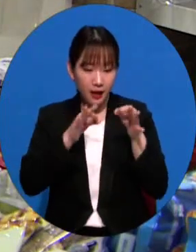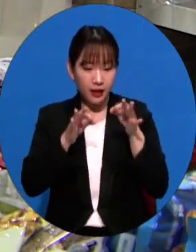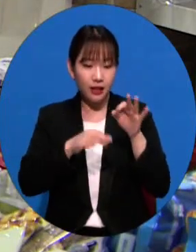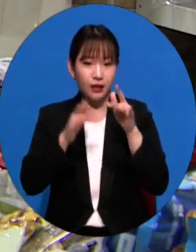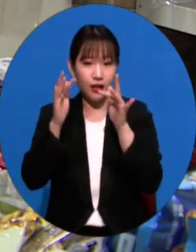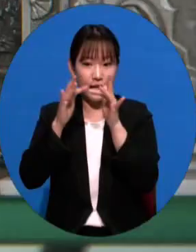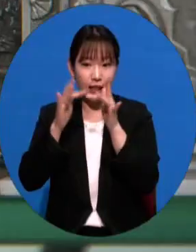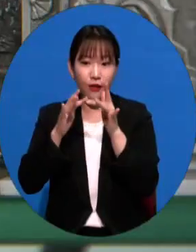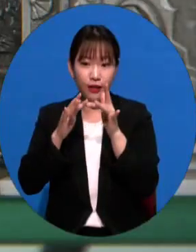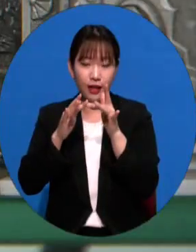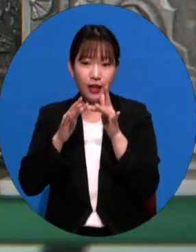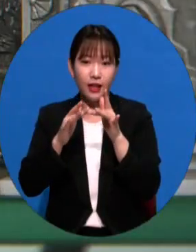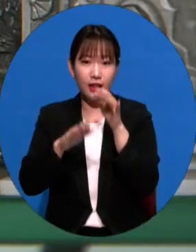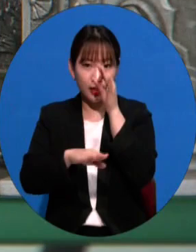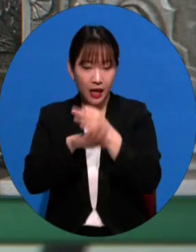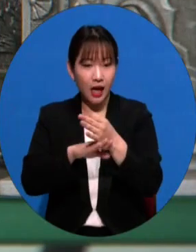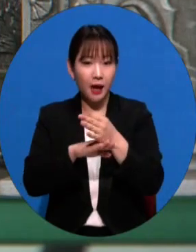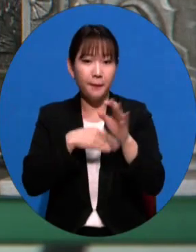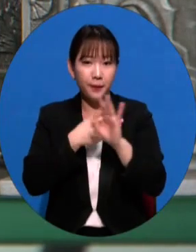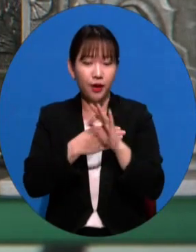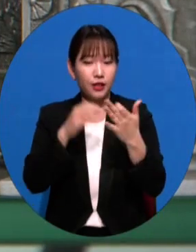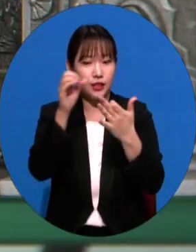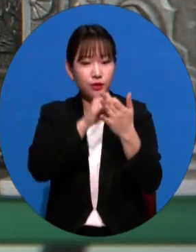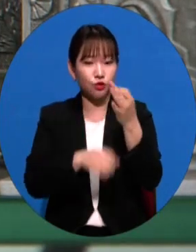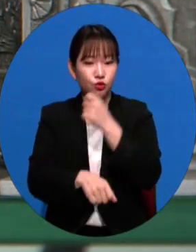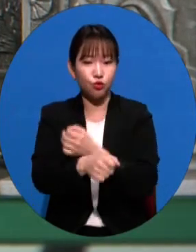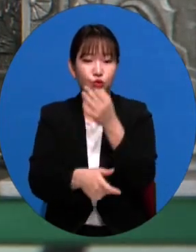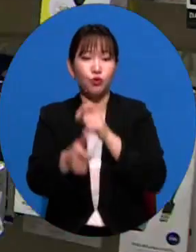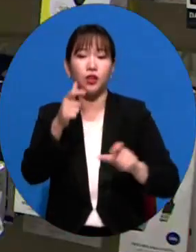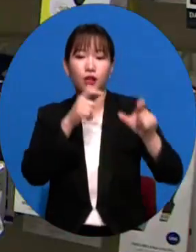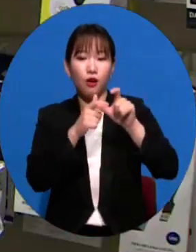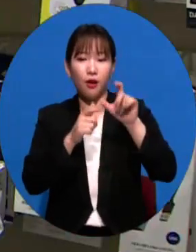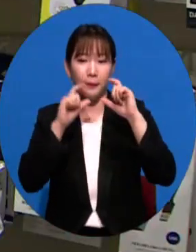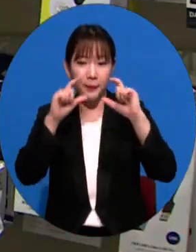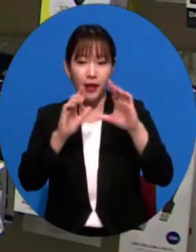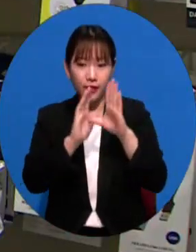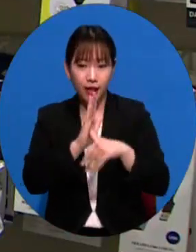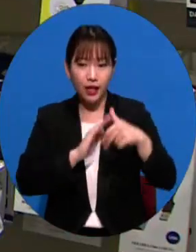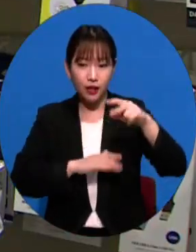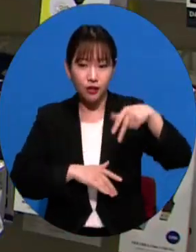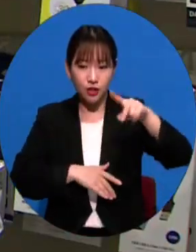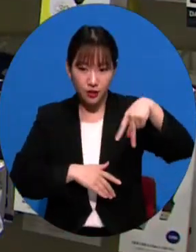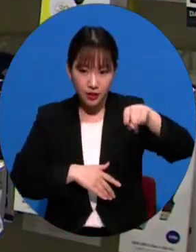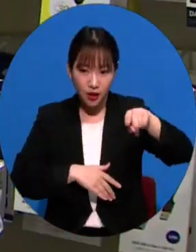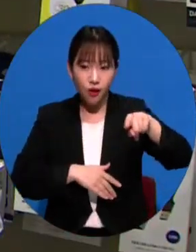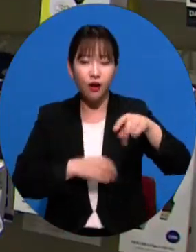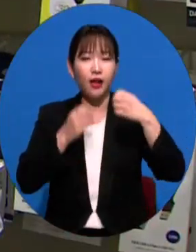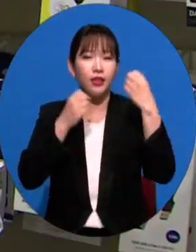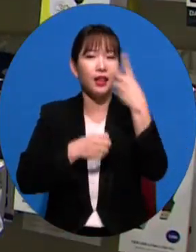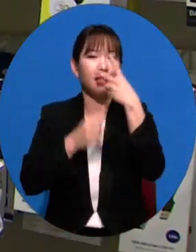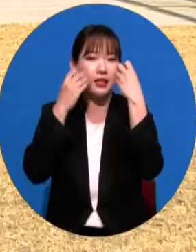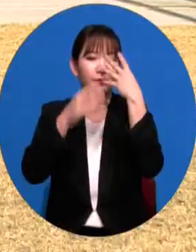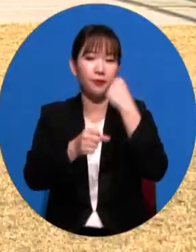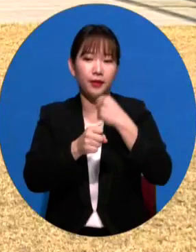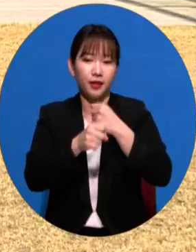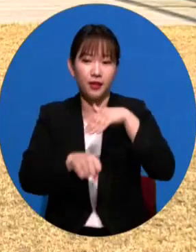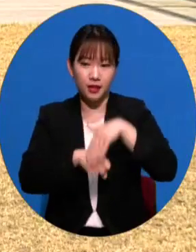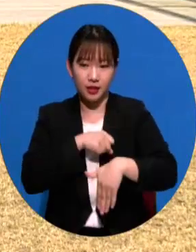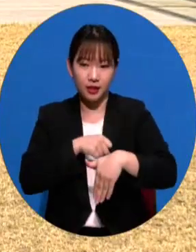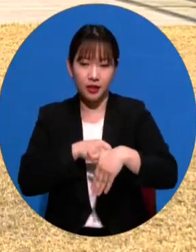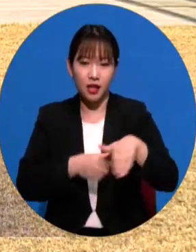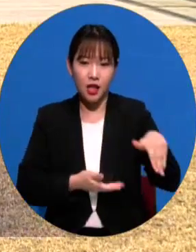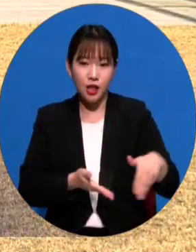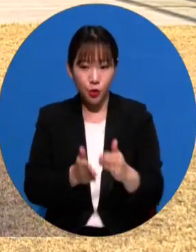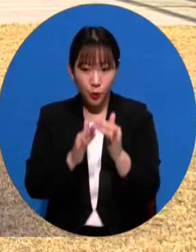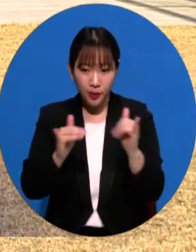G마켓 구매 물품의 19%의 수수료를 더 붙이는 과정에서 견적서 자체가 새로 쓰이는 구조입니다. 도민들의